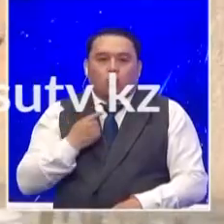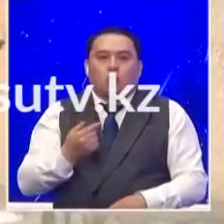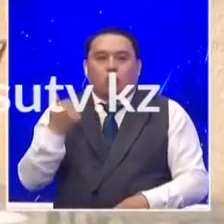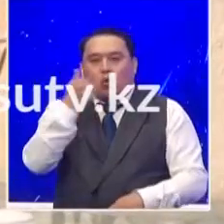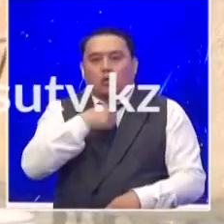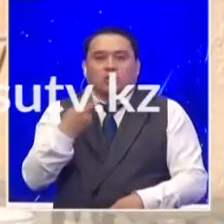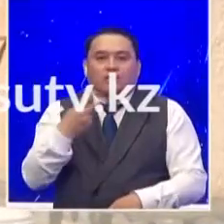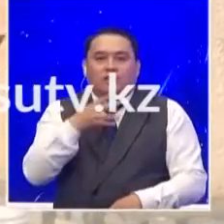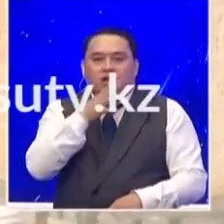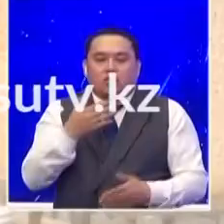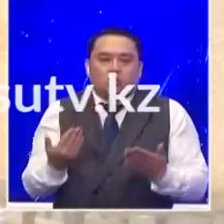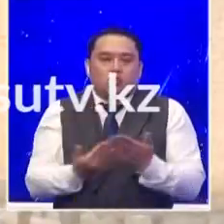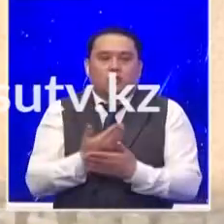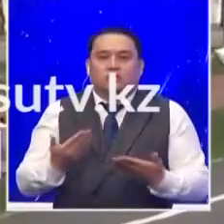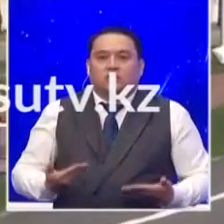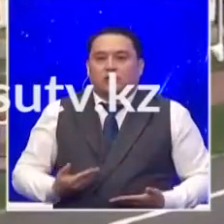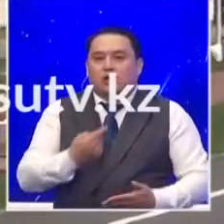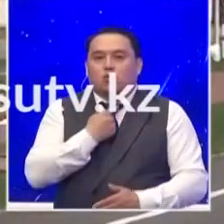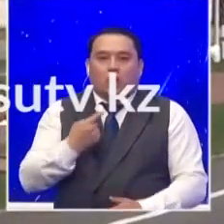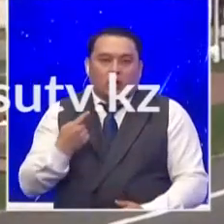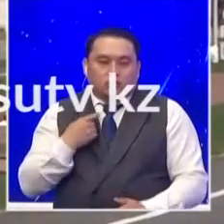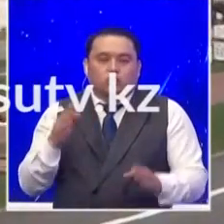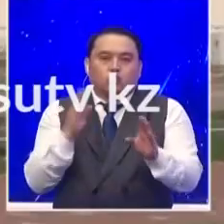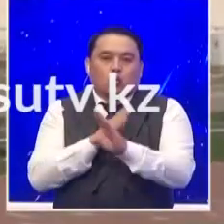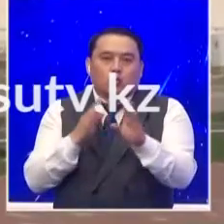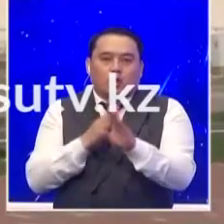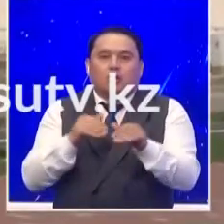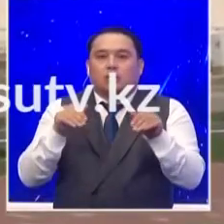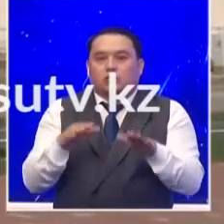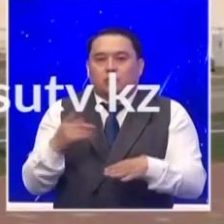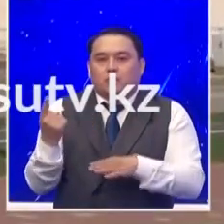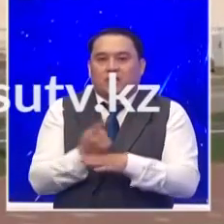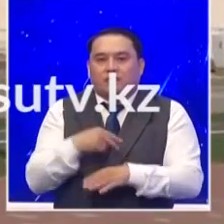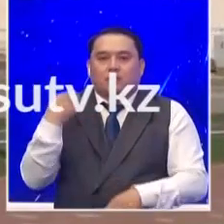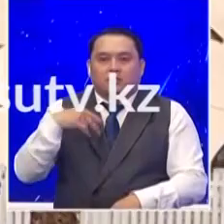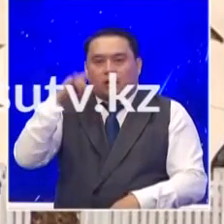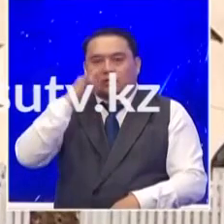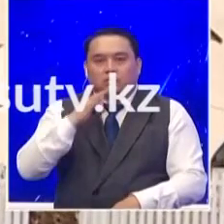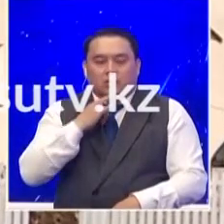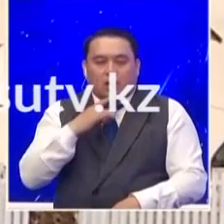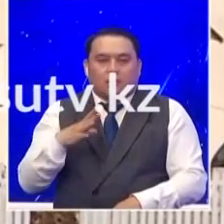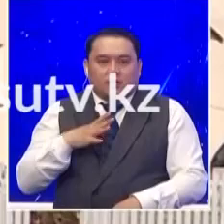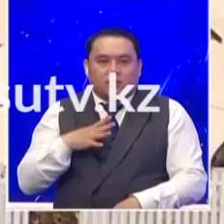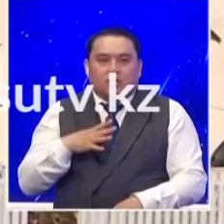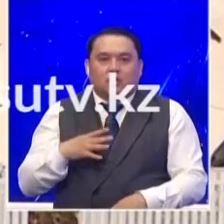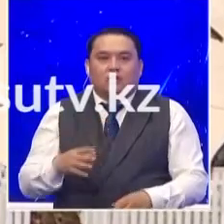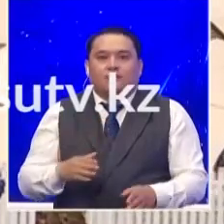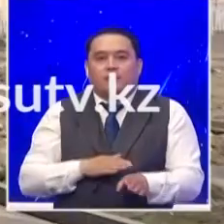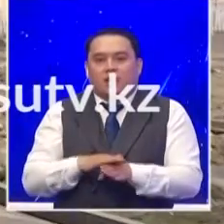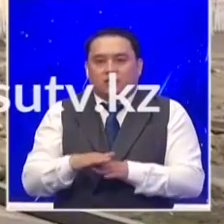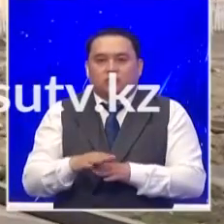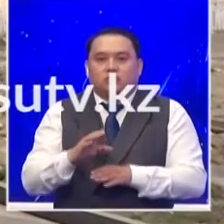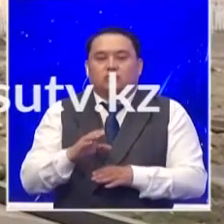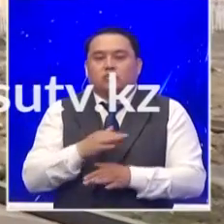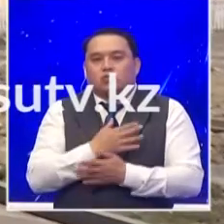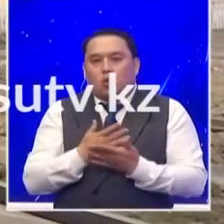годовщину 20-летия новой жизни Талдыкургана. Судьбоносное решение первого президента страны стало импульсом реализации